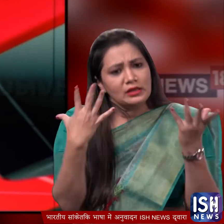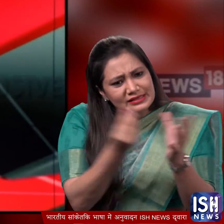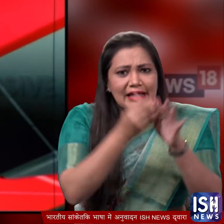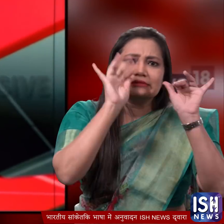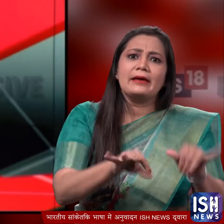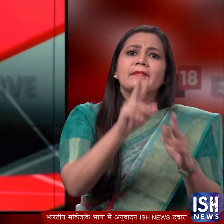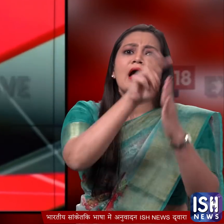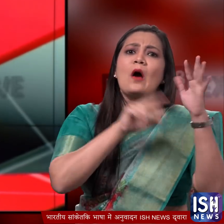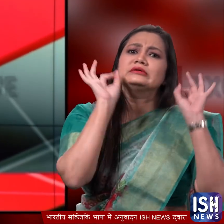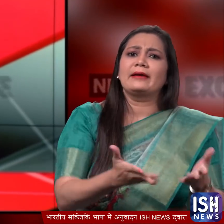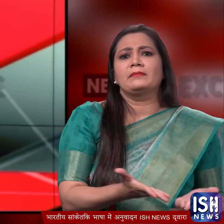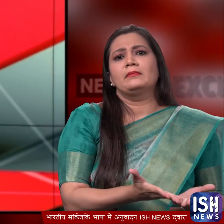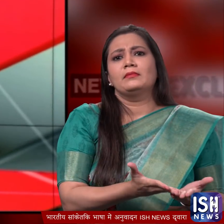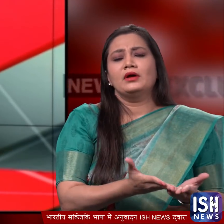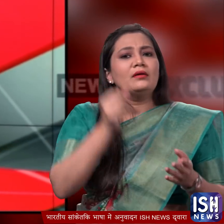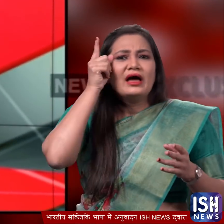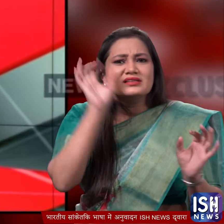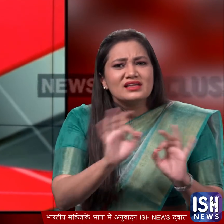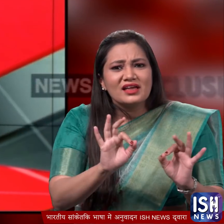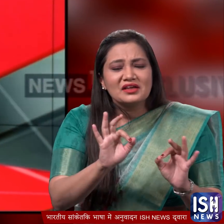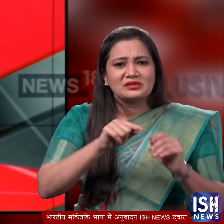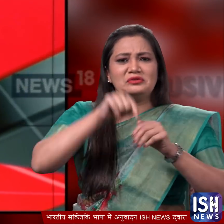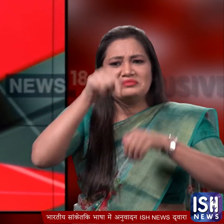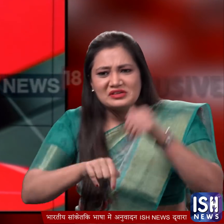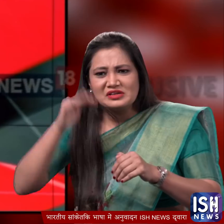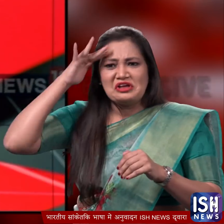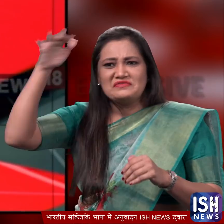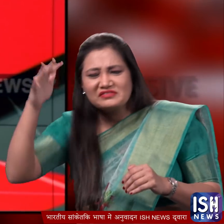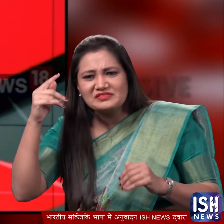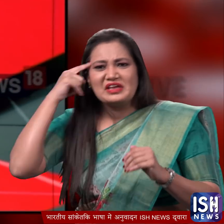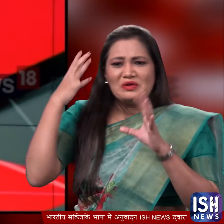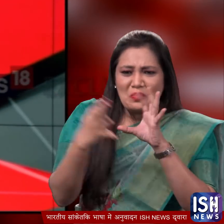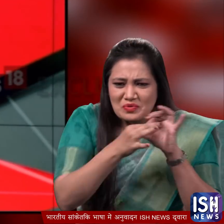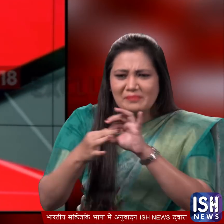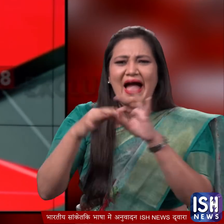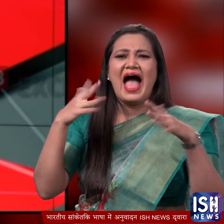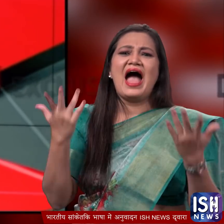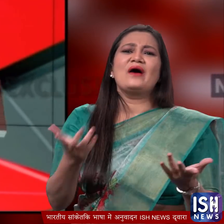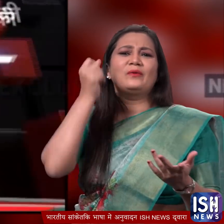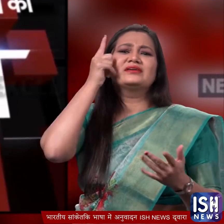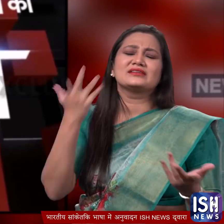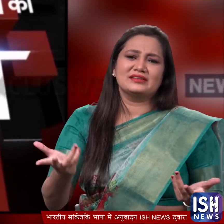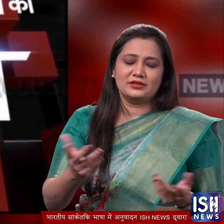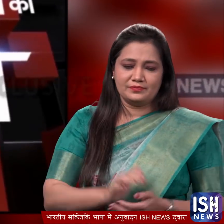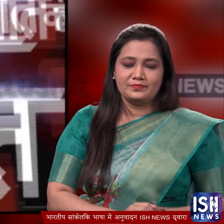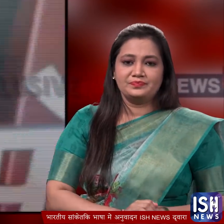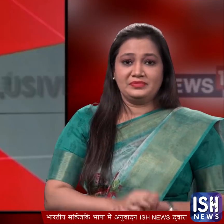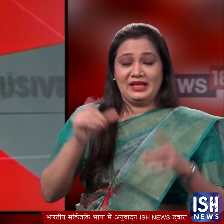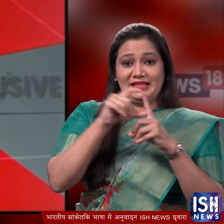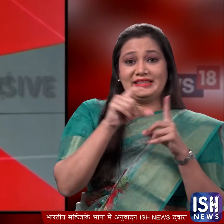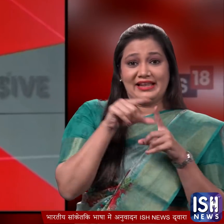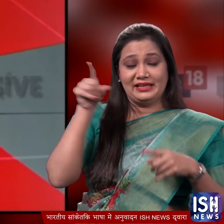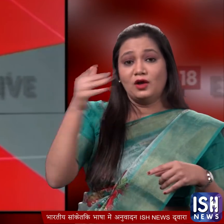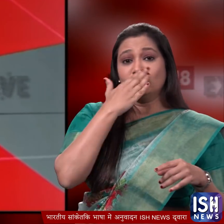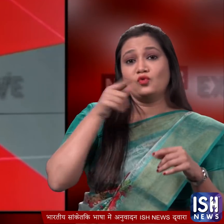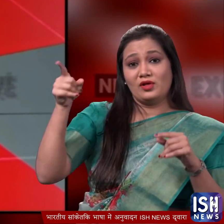साथ ही है। अब जब इतनी मोटी सी बात समझ में नहीं आती तो फिर पार्टी, विचारधारा और गठबंधन से उनका क्या लेना देना। दिल्ली में